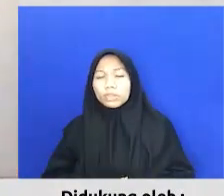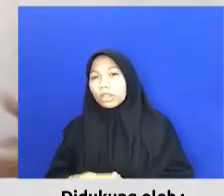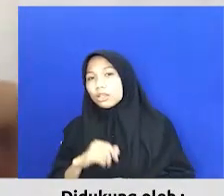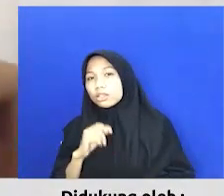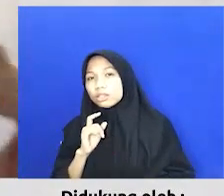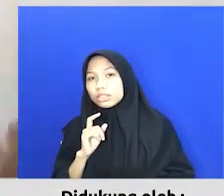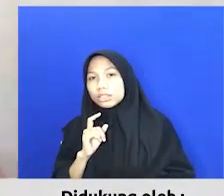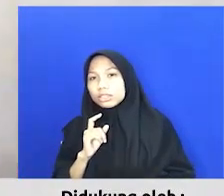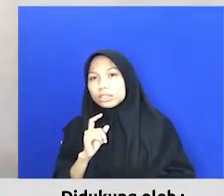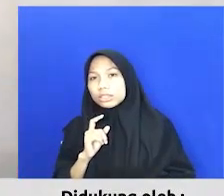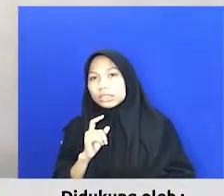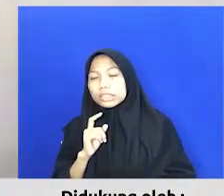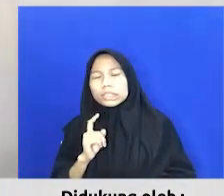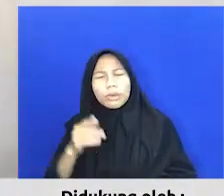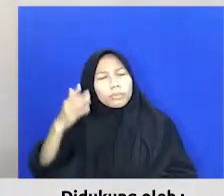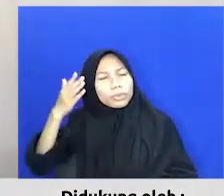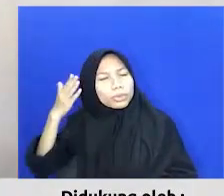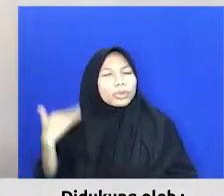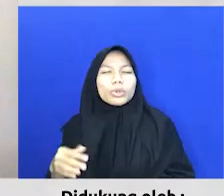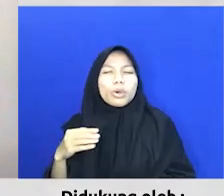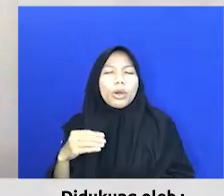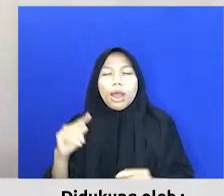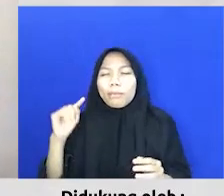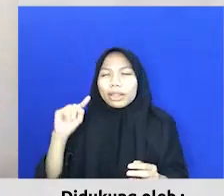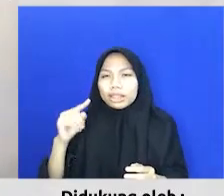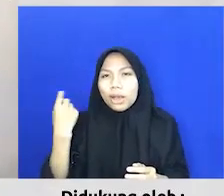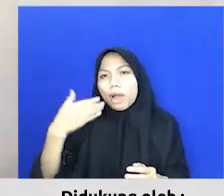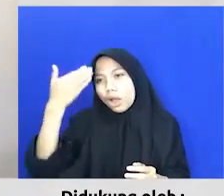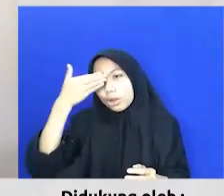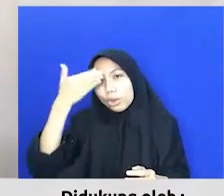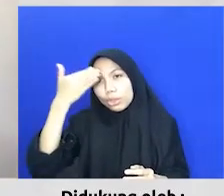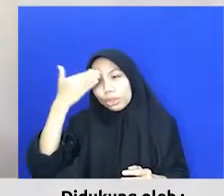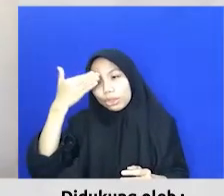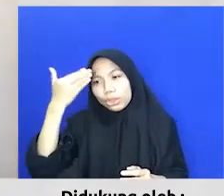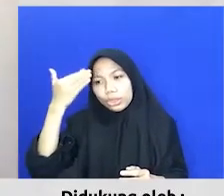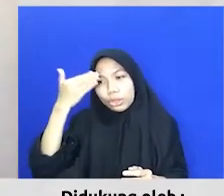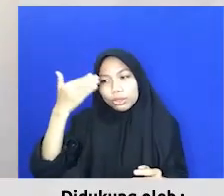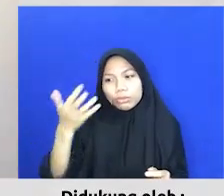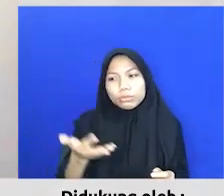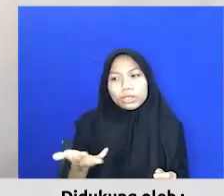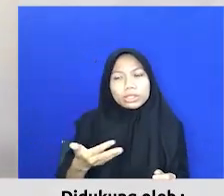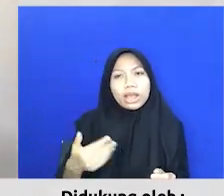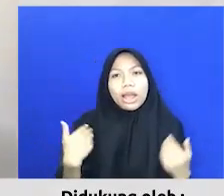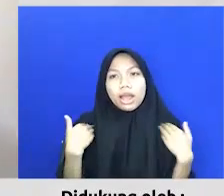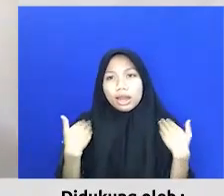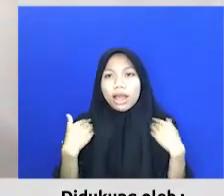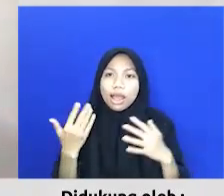baru direstorasi beberapa tahun yang lalu gitu, baru bisa nonton secara utuh gitu ya, sebagai sebuah karya film.